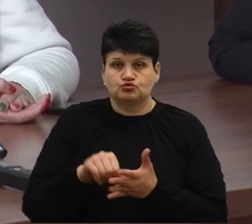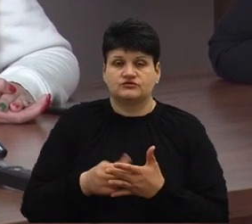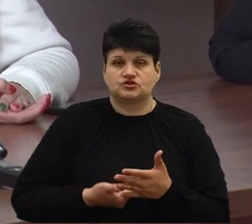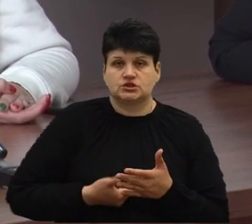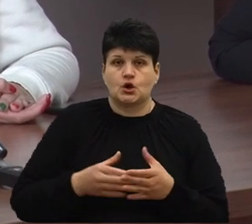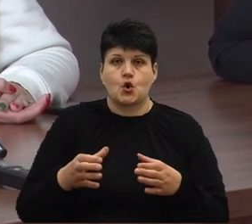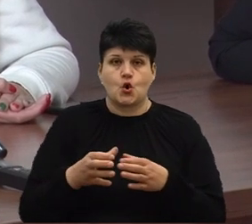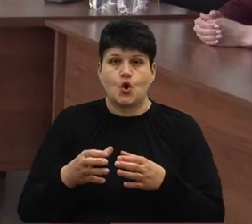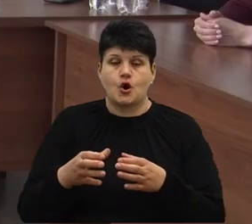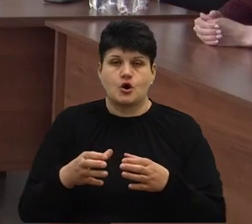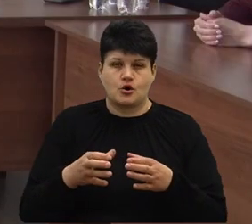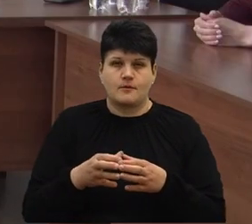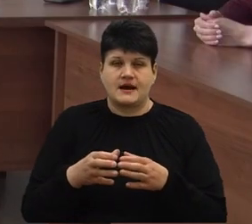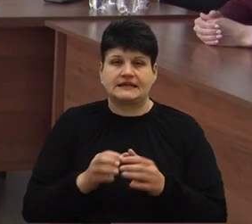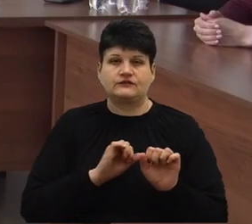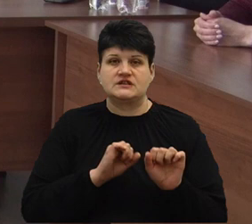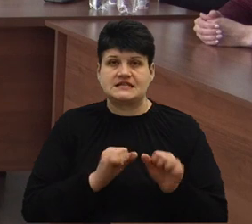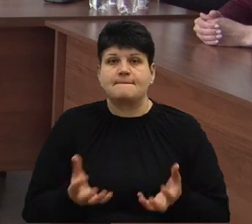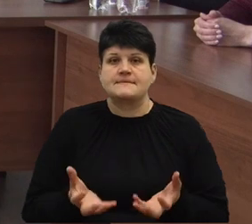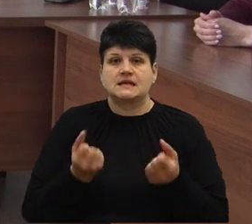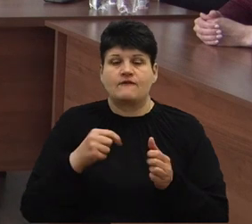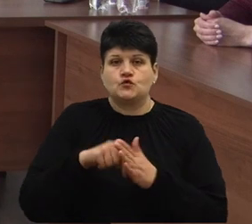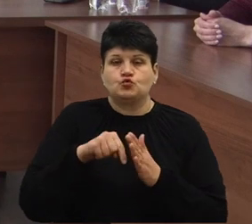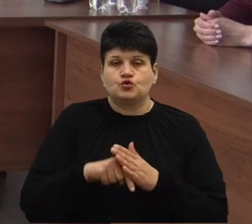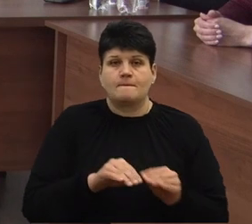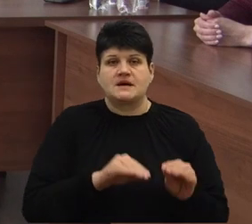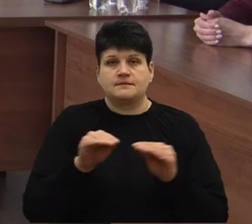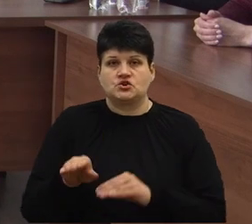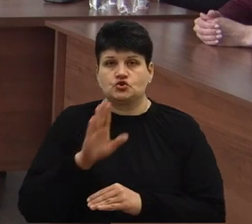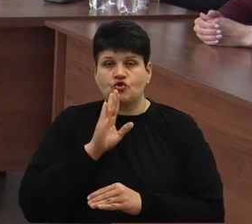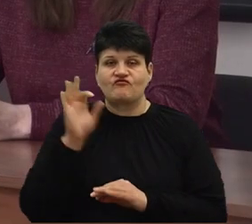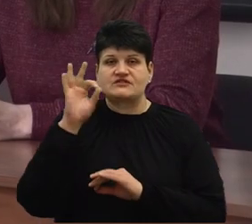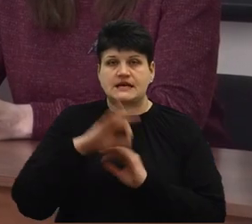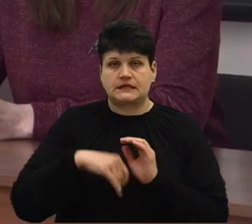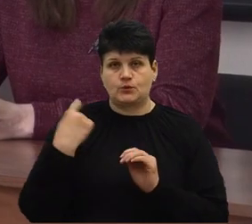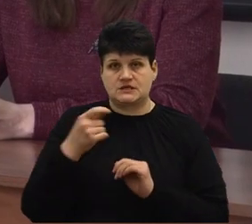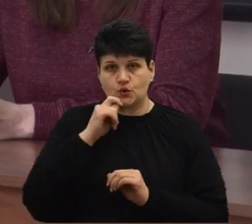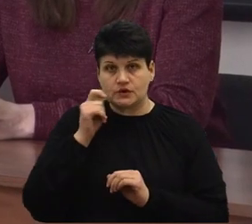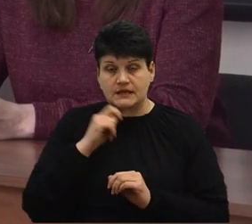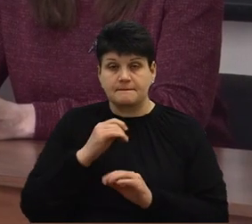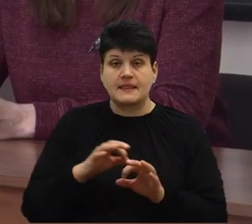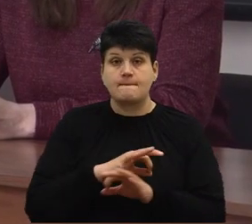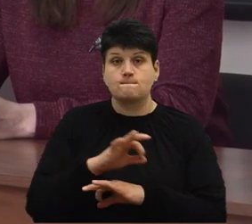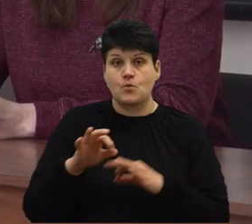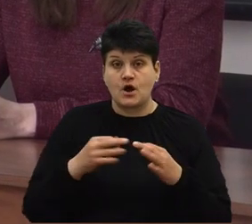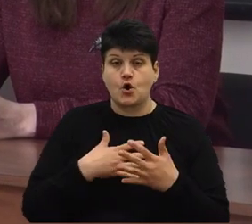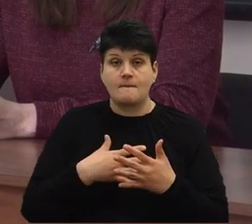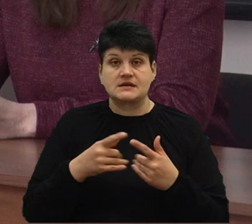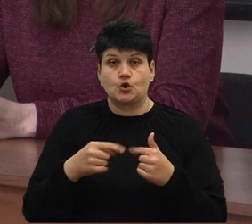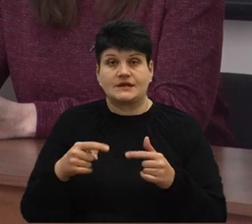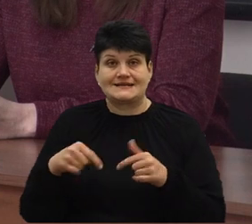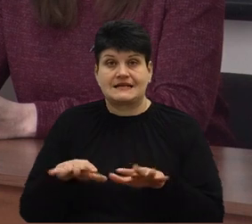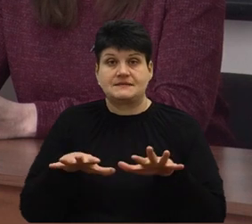громади адвокаційна підтримка внутрішньо переміщених жінок у західних областях України під час проєкту громадської організації